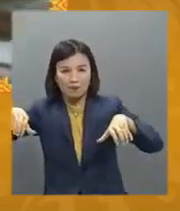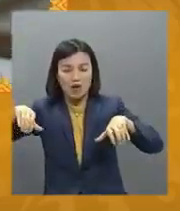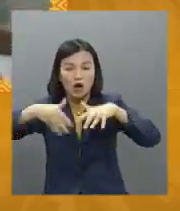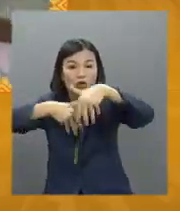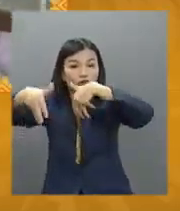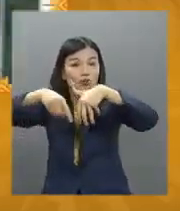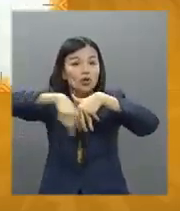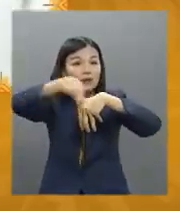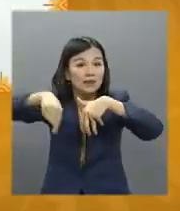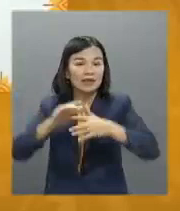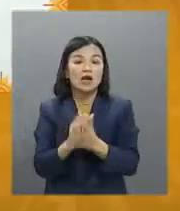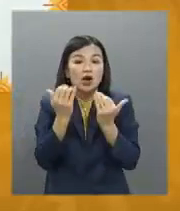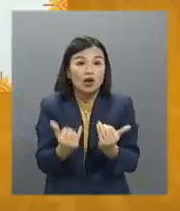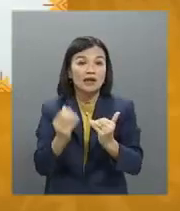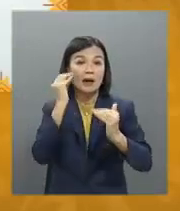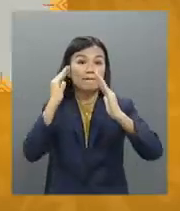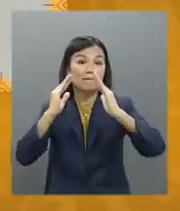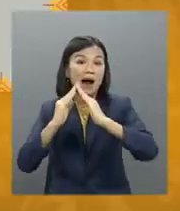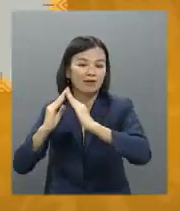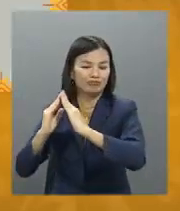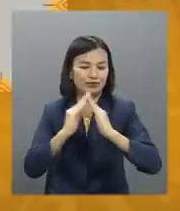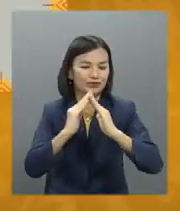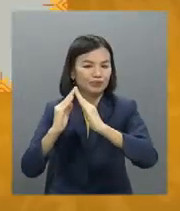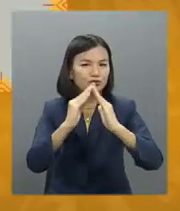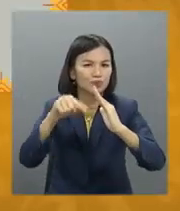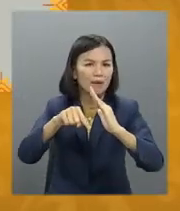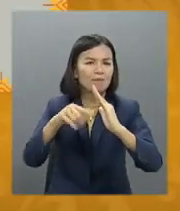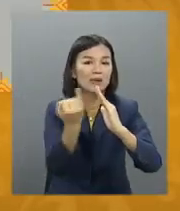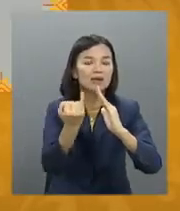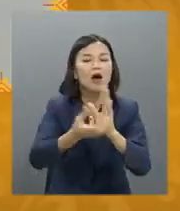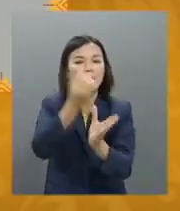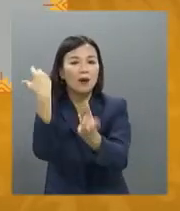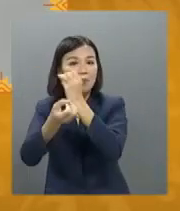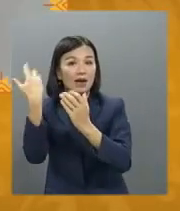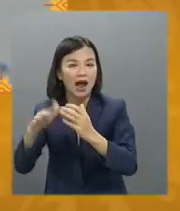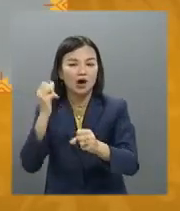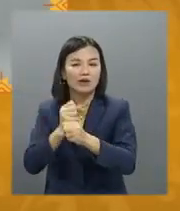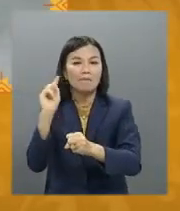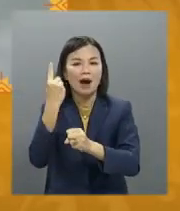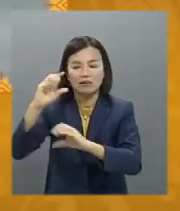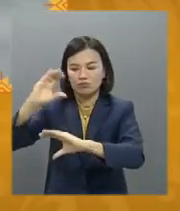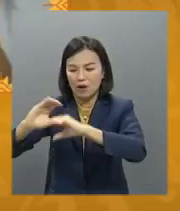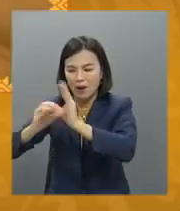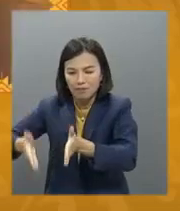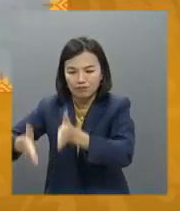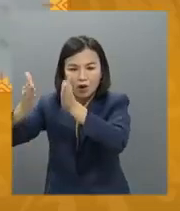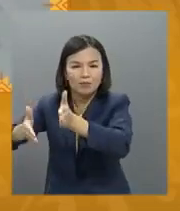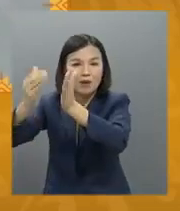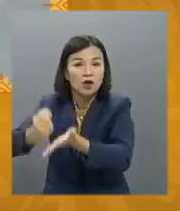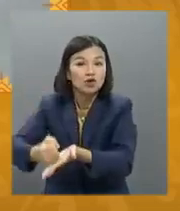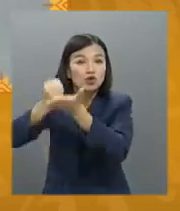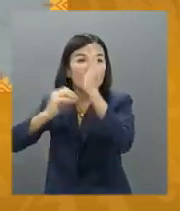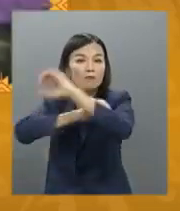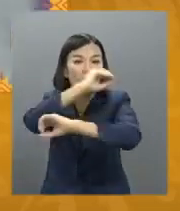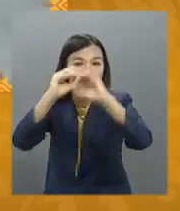องเริ่มที่ชุมชนประชาร่วมใจ2ขณะนี้ได้รื้อถอนบ้านเรือนที่รุกล้ำคลองและสร้างที่อยู่อาศัยริมน้ำขึ้น